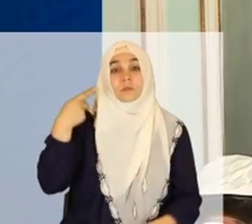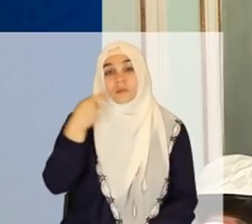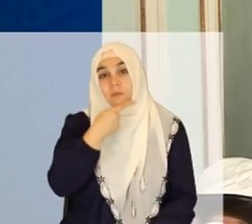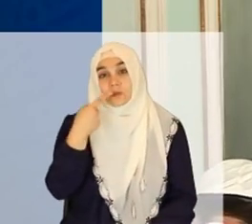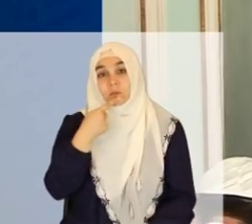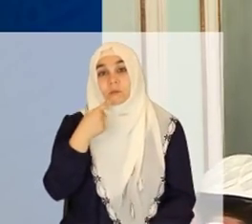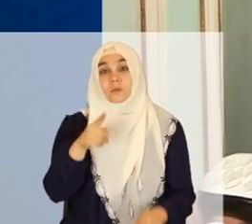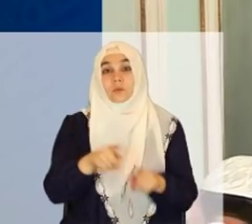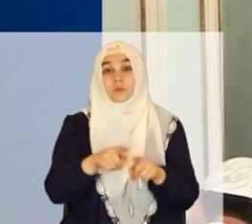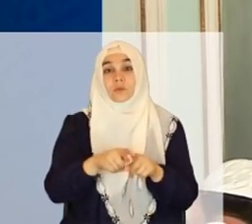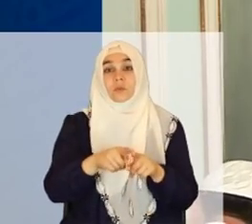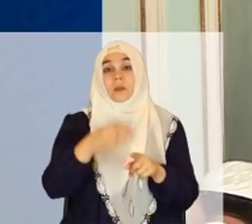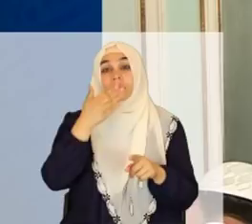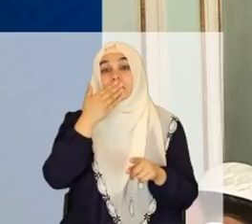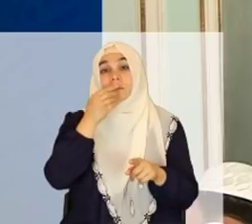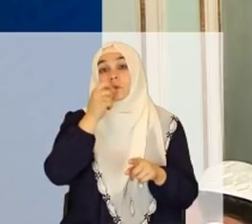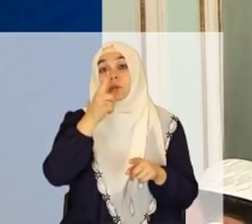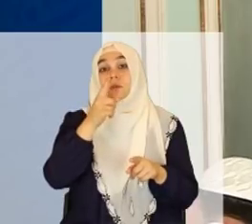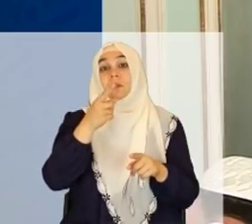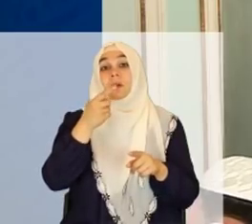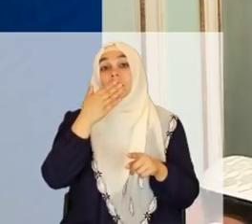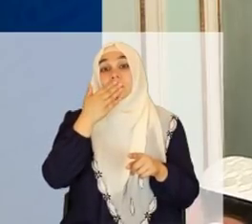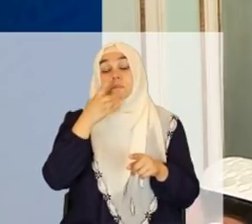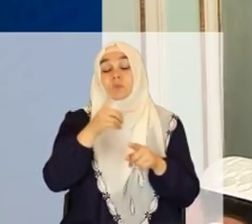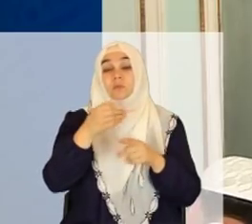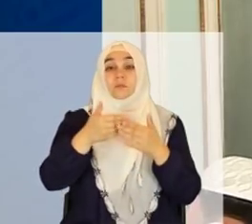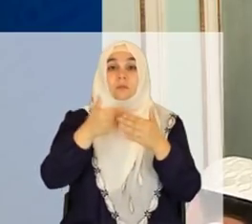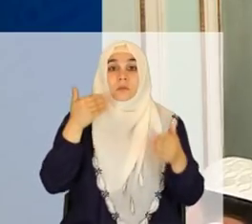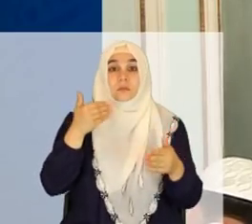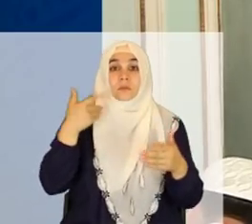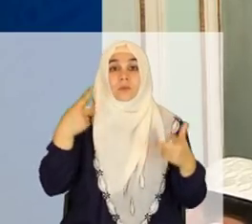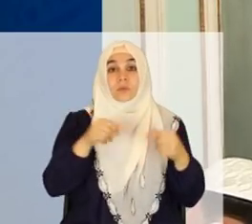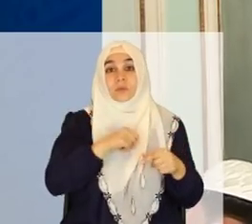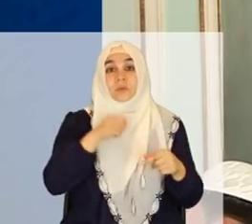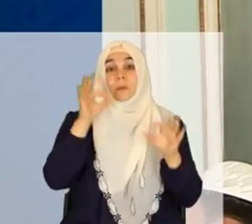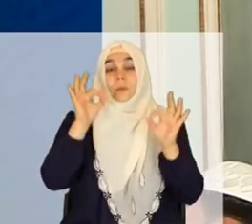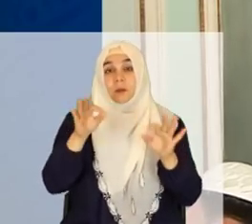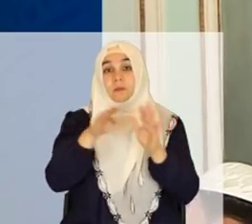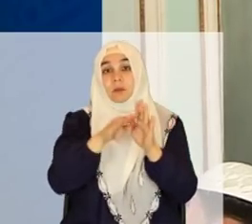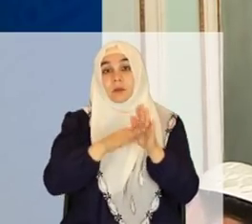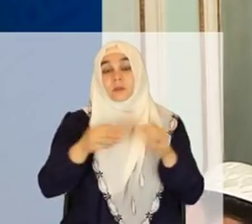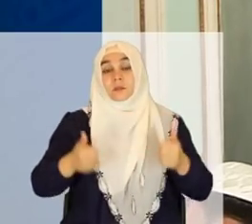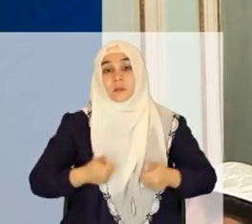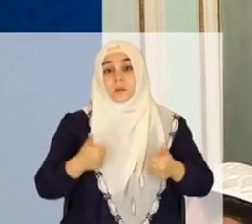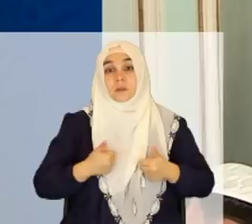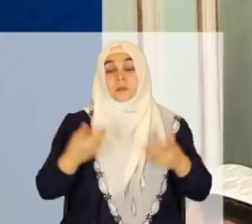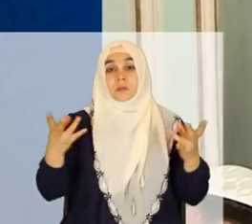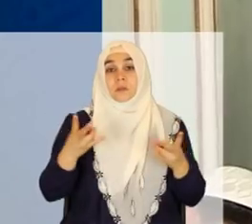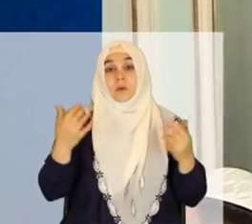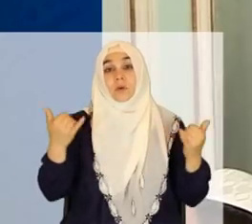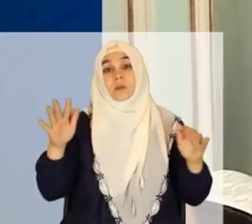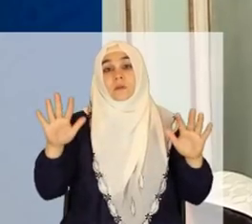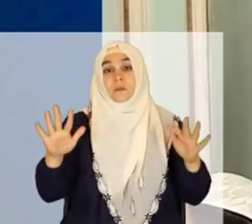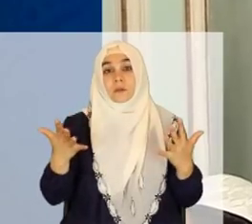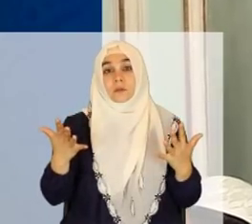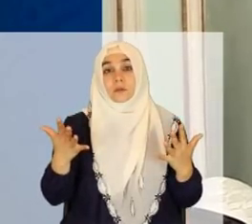tozalashmi, boshqanimi iftordan keyin saharlikdan avval qilish kerak. Shunga tartibga solishga urinish kerak. Endi